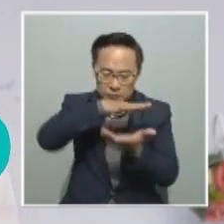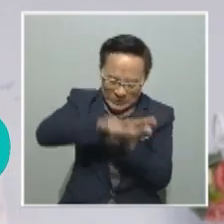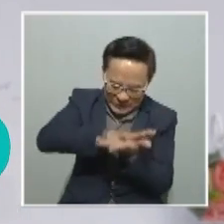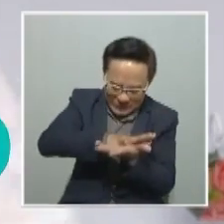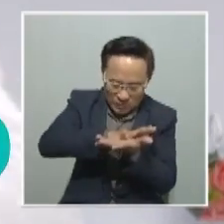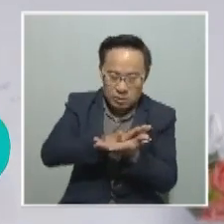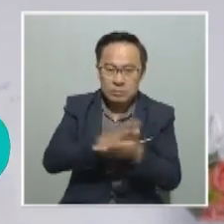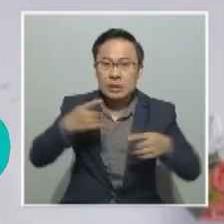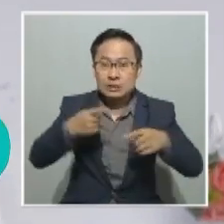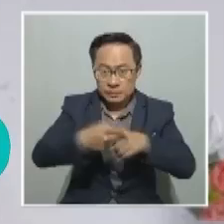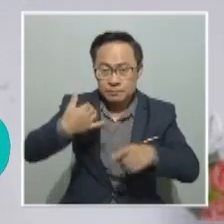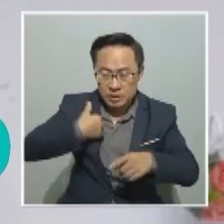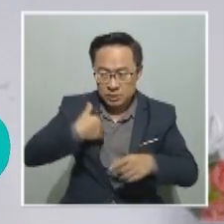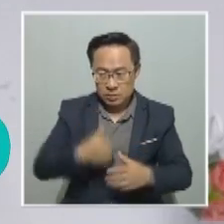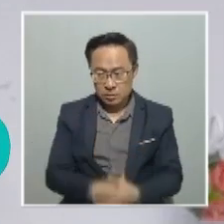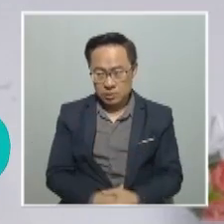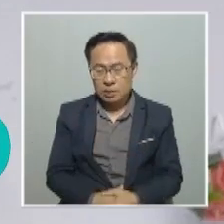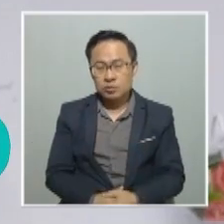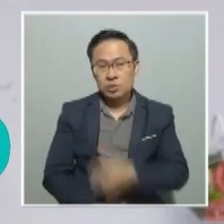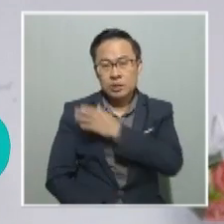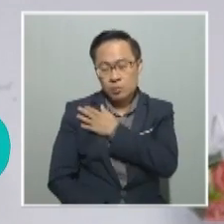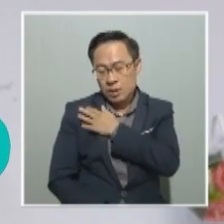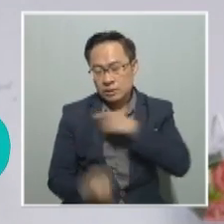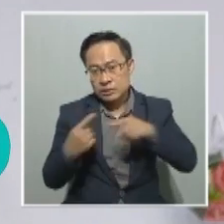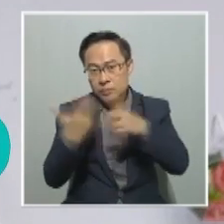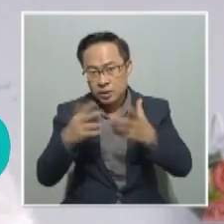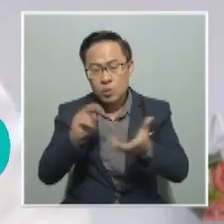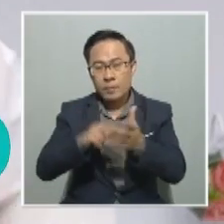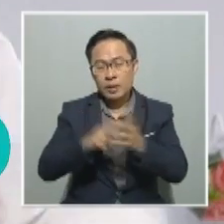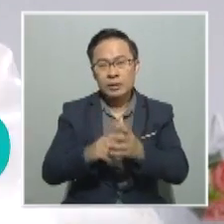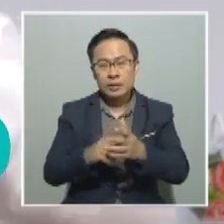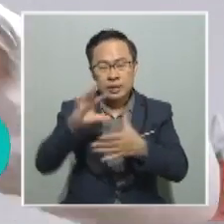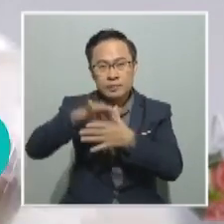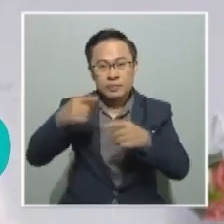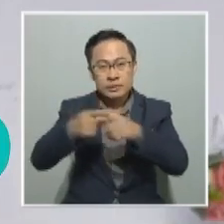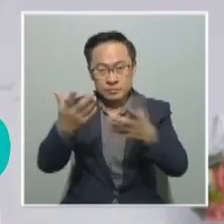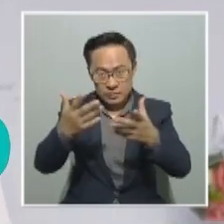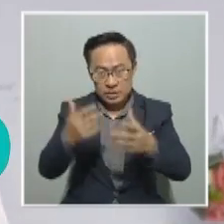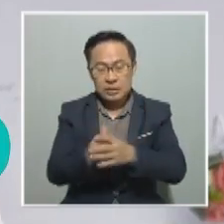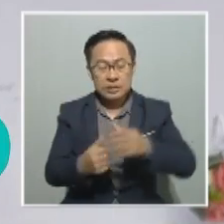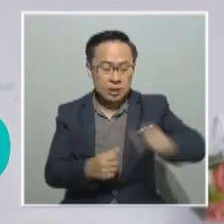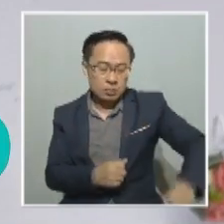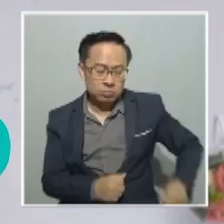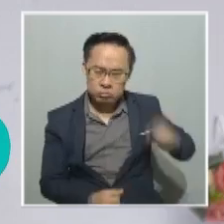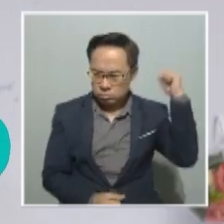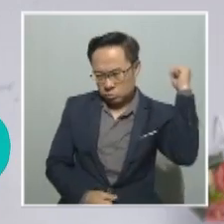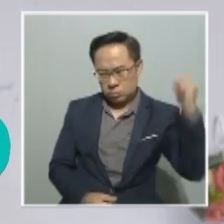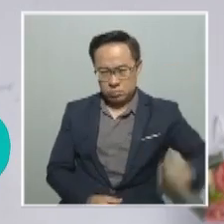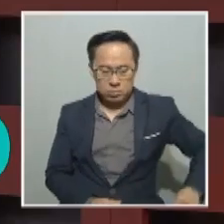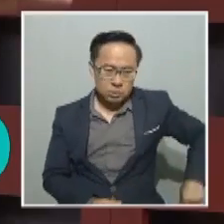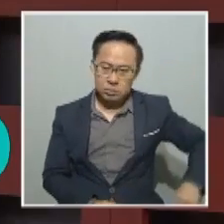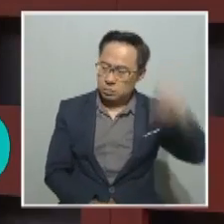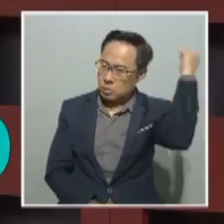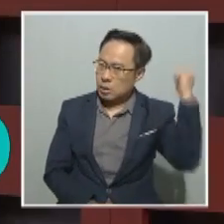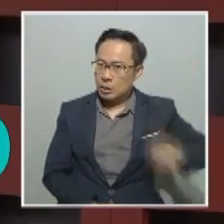ดาก็ได ้ เพราะว่าถ้านอนตะแคงขวาแล้วไม่เจ็บก็แปลว่าเราไม่ทับมันไงเราก็เลยไม่เจ็ บ ถูกไหมฮะแต่ว่าถ้าเราขยับได้หมดก็แปลว่าไหล่ไม่ได้ติด ก็อย่างที่บอกคุณหม